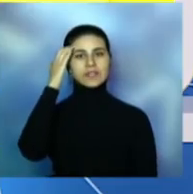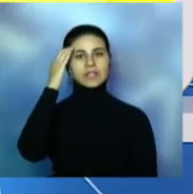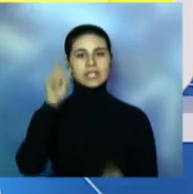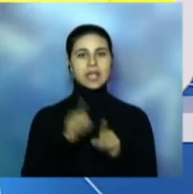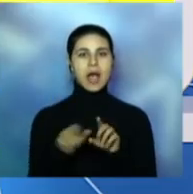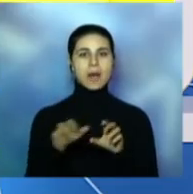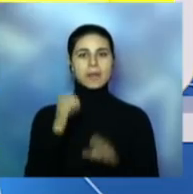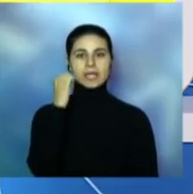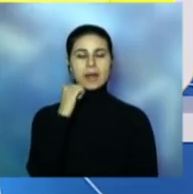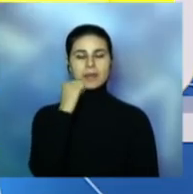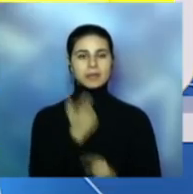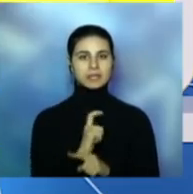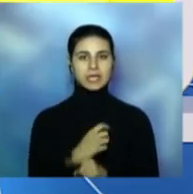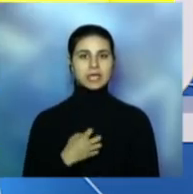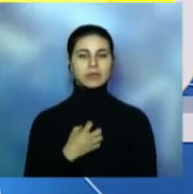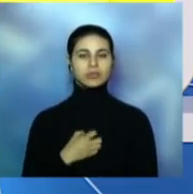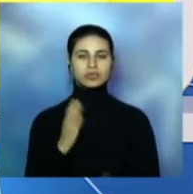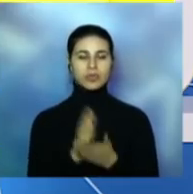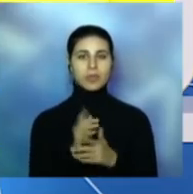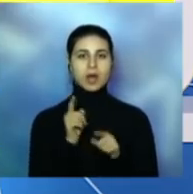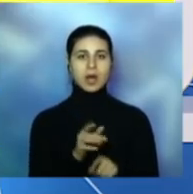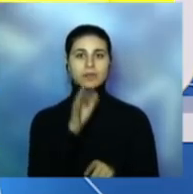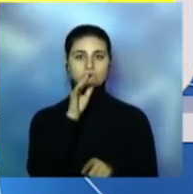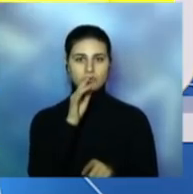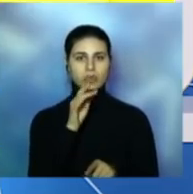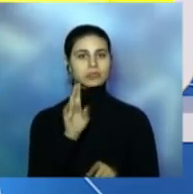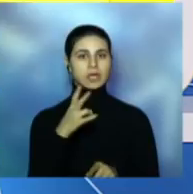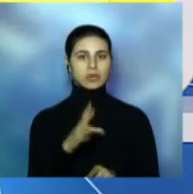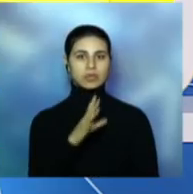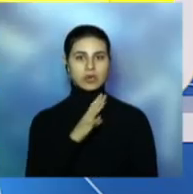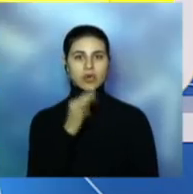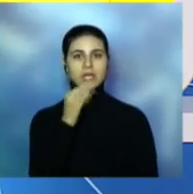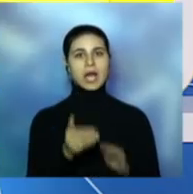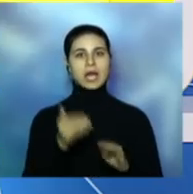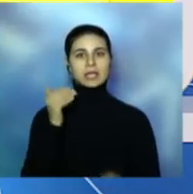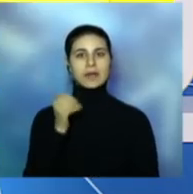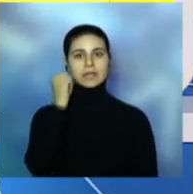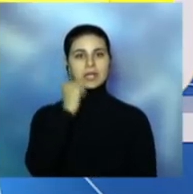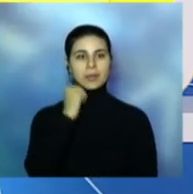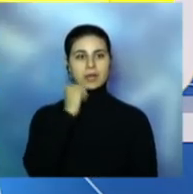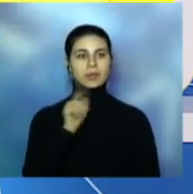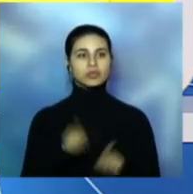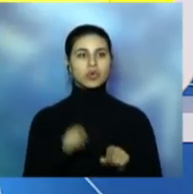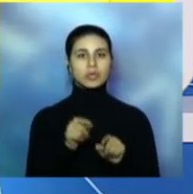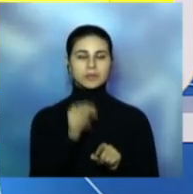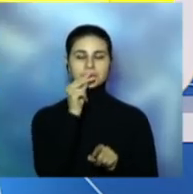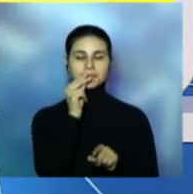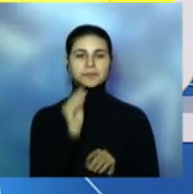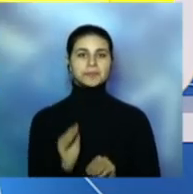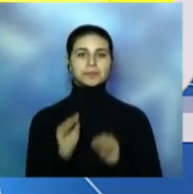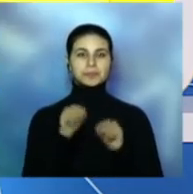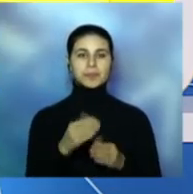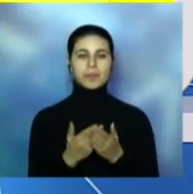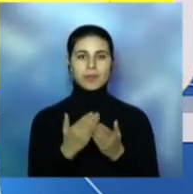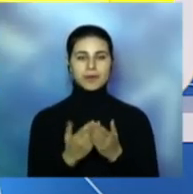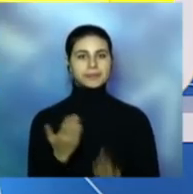რამდენად დიდი მნიშვნელობა აქვს ასეთ დროს ტვინის დაბერების თავიდან ასაცილებლად, ნაადრევი დაბერების, ზოგიერთი პროდუქტის გამოყენებას, მათ შორის